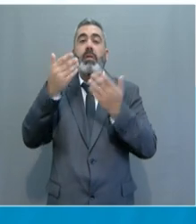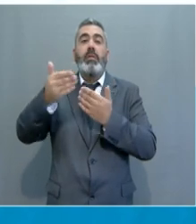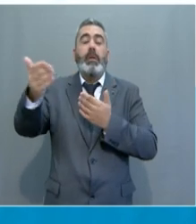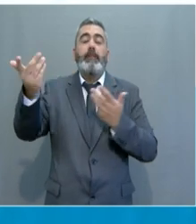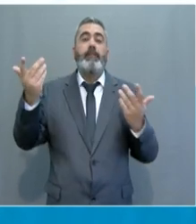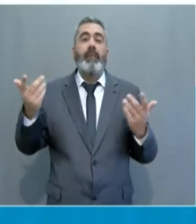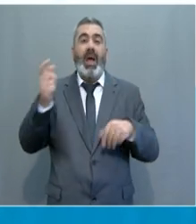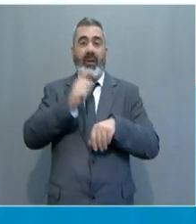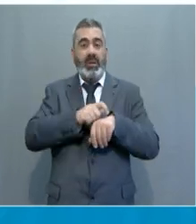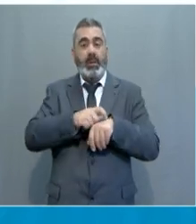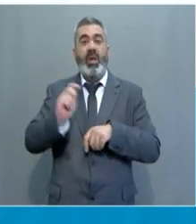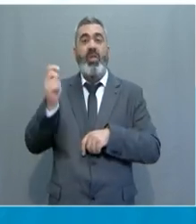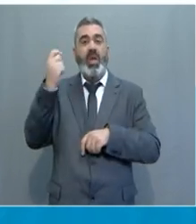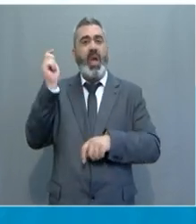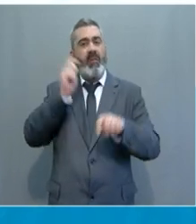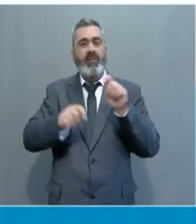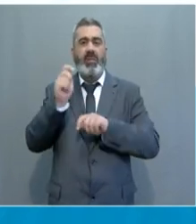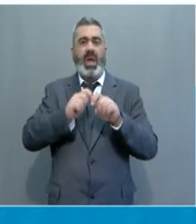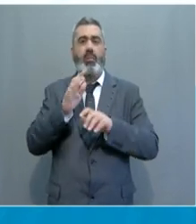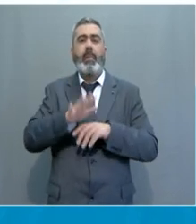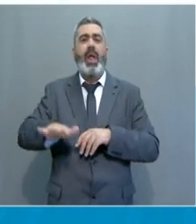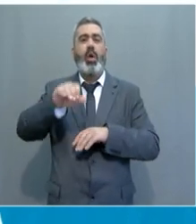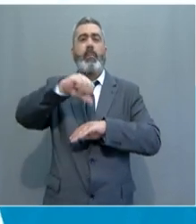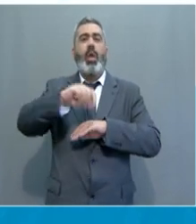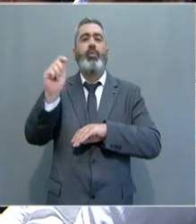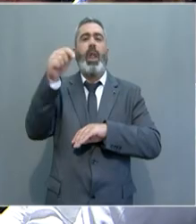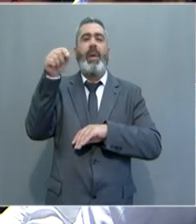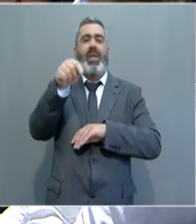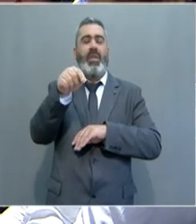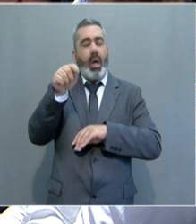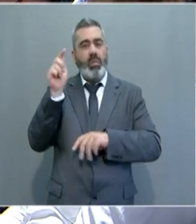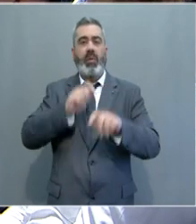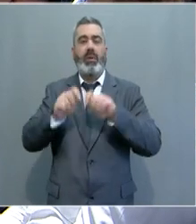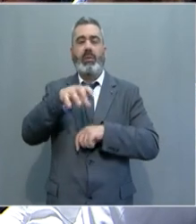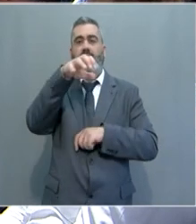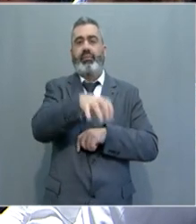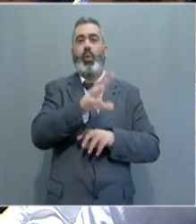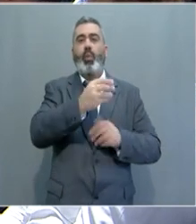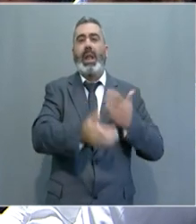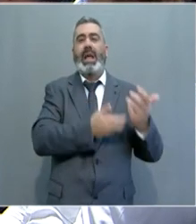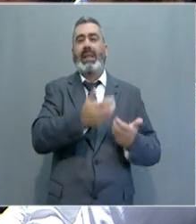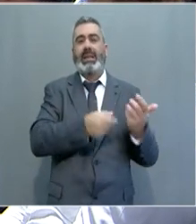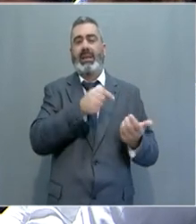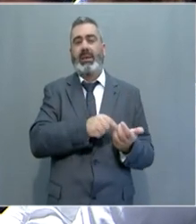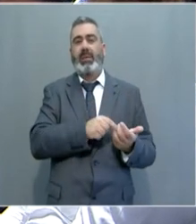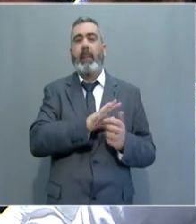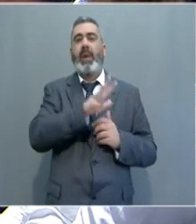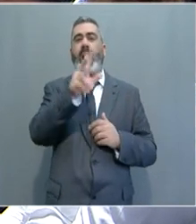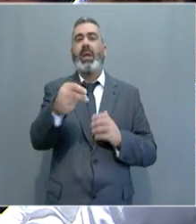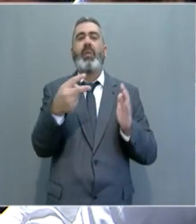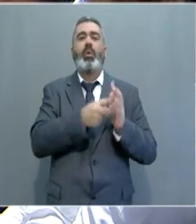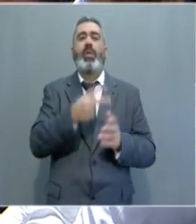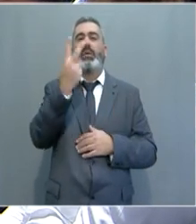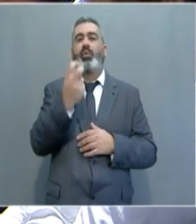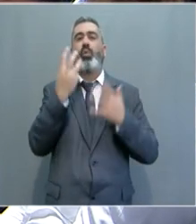οποία κατασκευάζει η ΔΕΗ, το Λεμαΐδα 5, θα λειτουργήσει ως λιγνητική μονάδα για τα επόμενα χρόνια, εκτιμώ το πιο πιθανό έως το